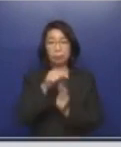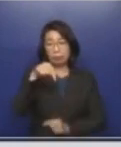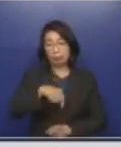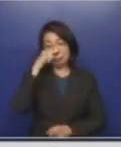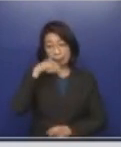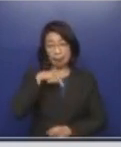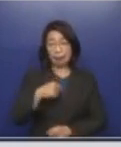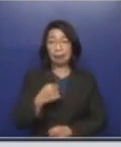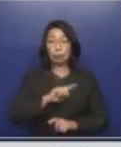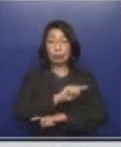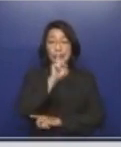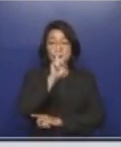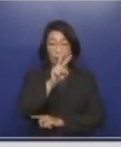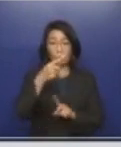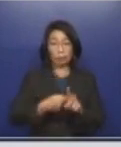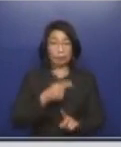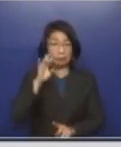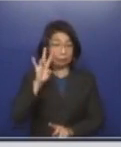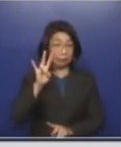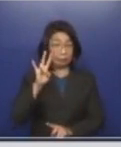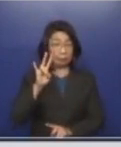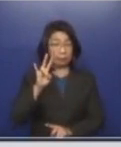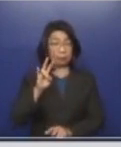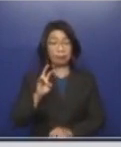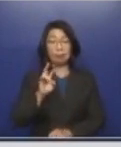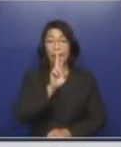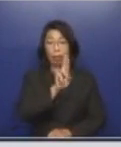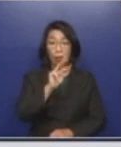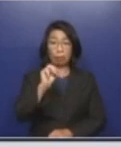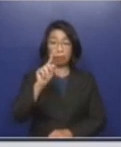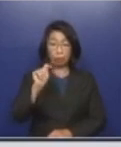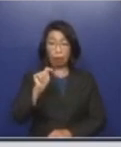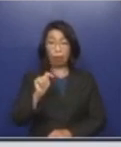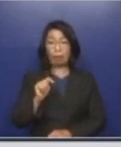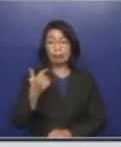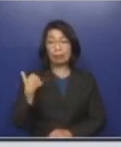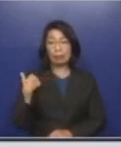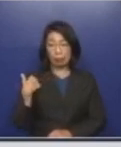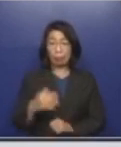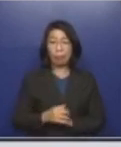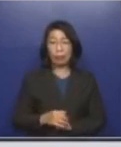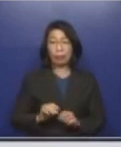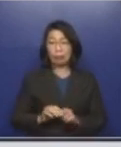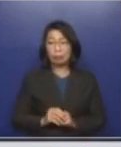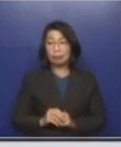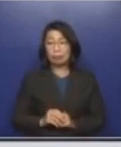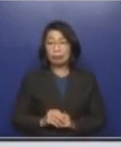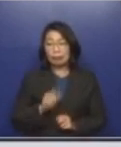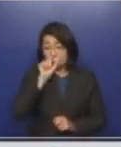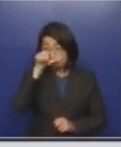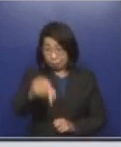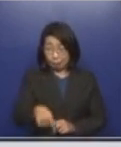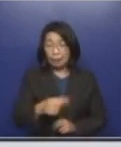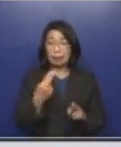ยเมื่อวันที่2กรกฎาคมครับรัฐมนตรีกระทรวงสาธารณสุขนิวซีแลนด์ชื่อว่าคุณเดวิดคล